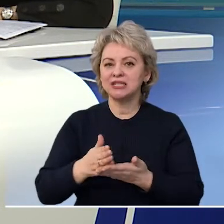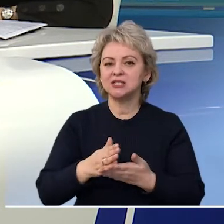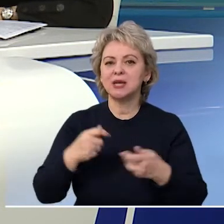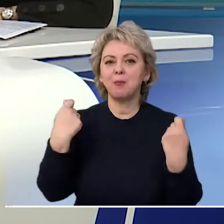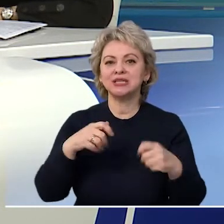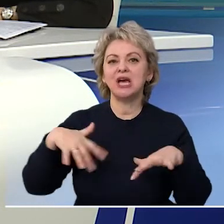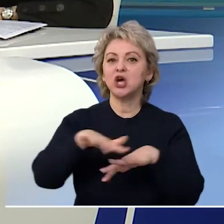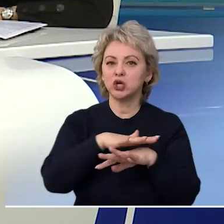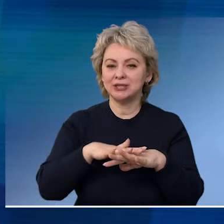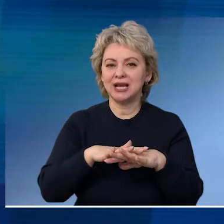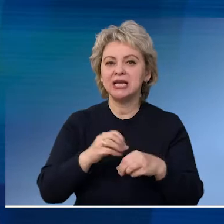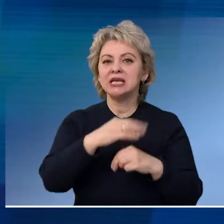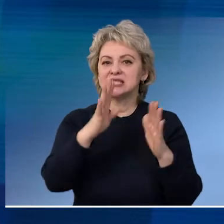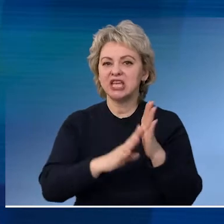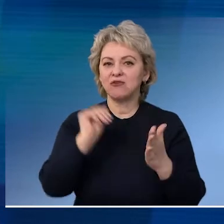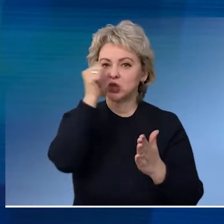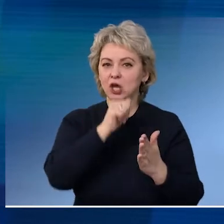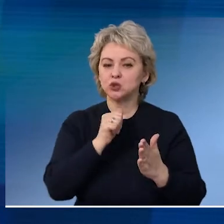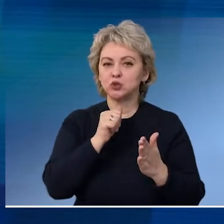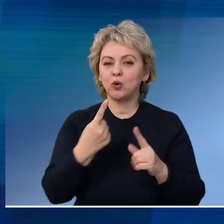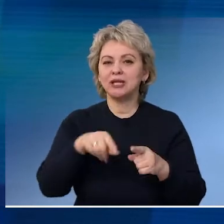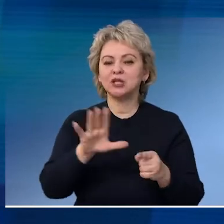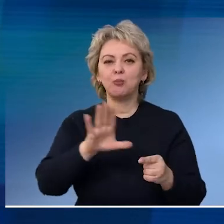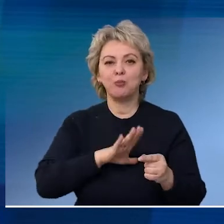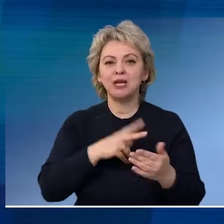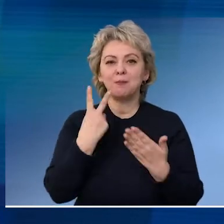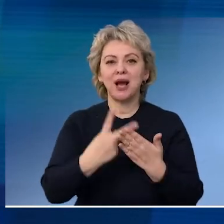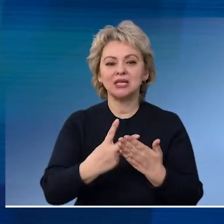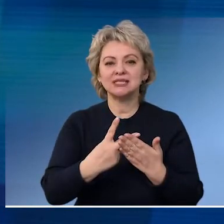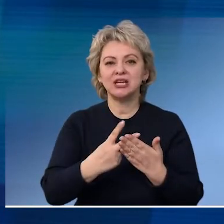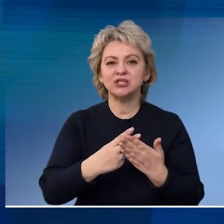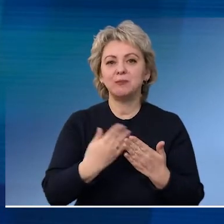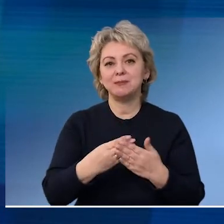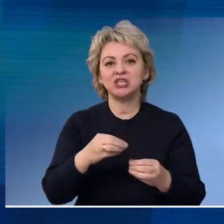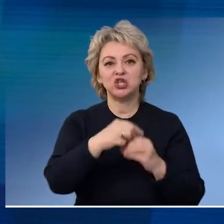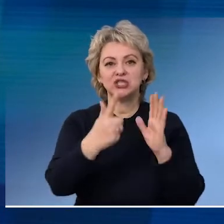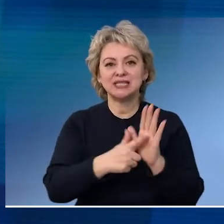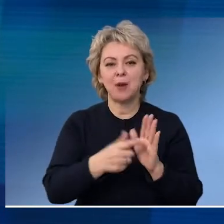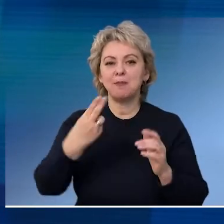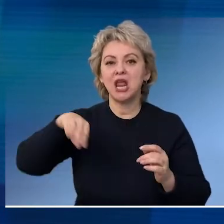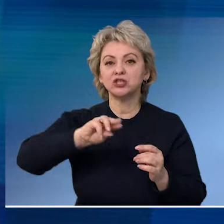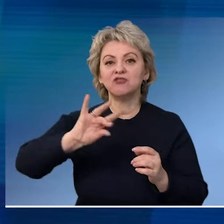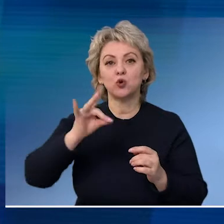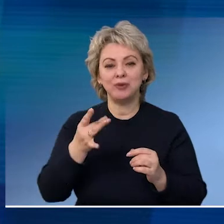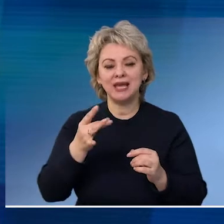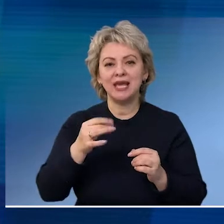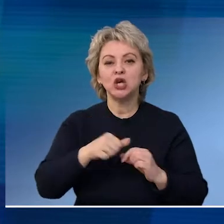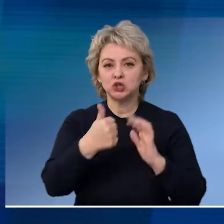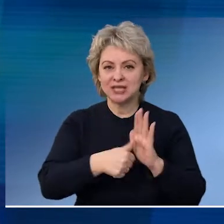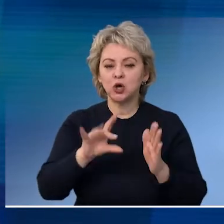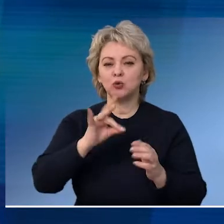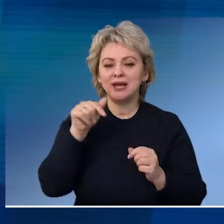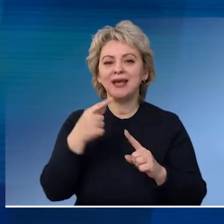отрасли потребительского рынка. За 2019 год это был показатель в районе 16 миллиардов рублей.